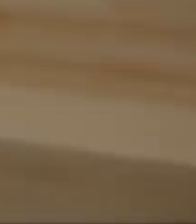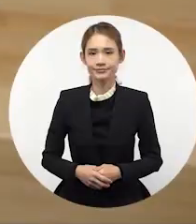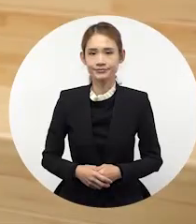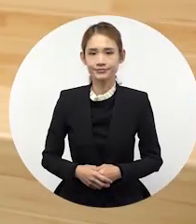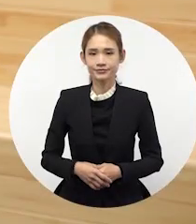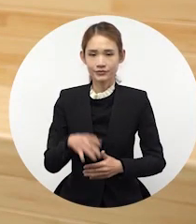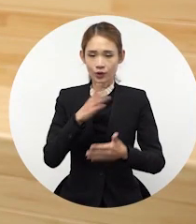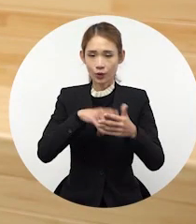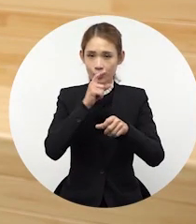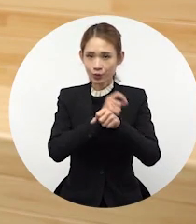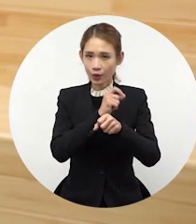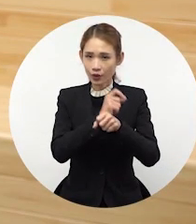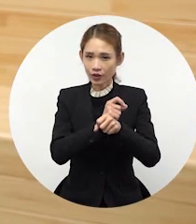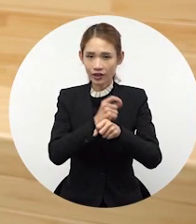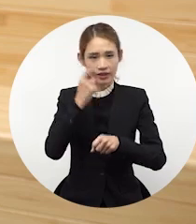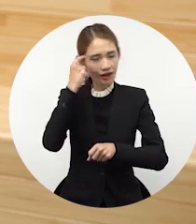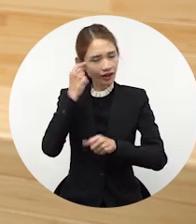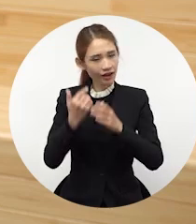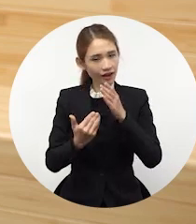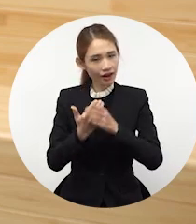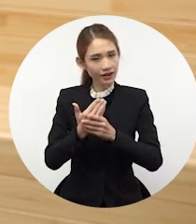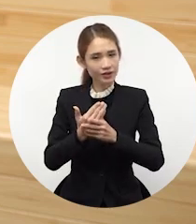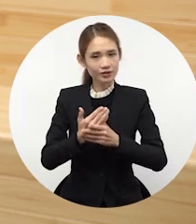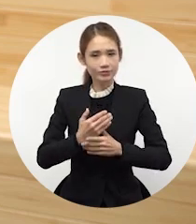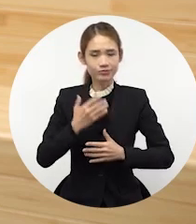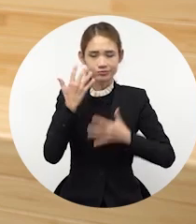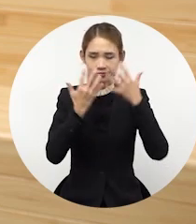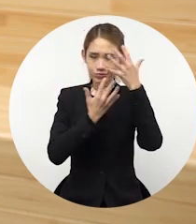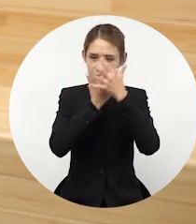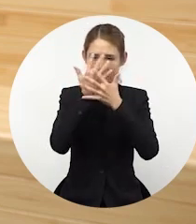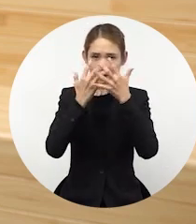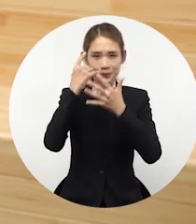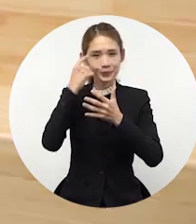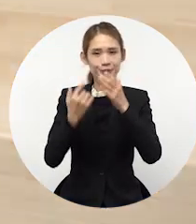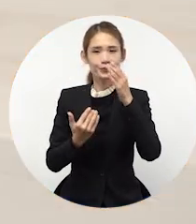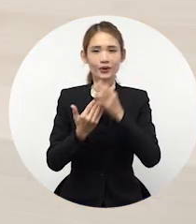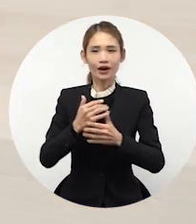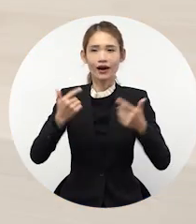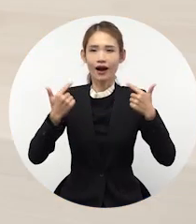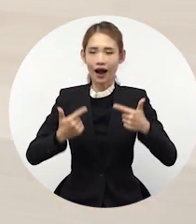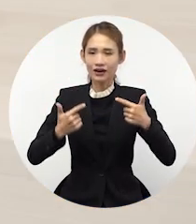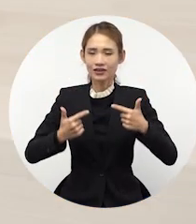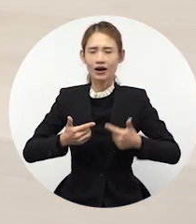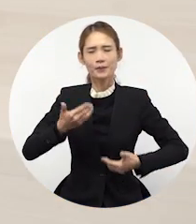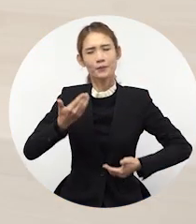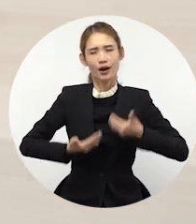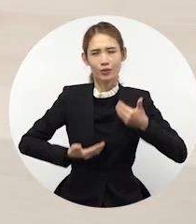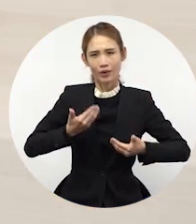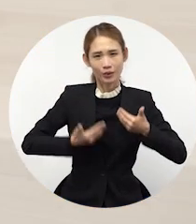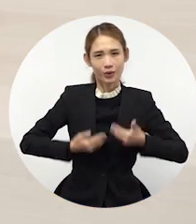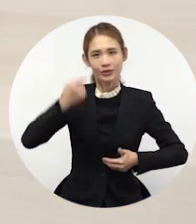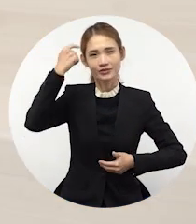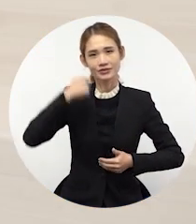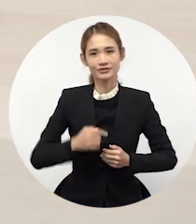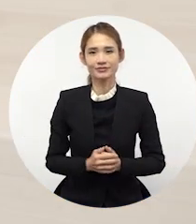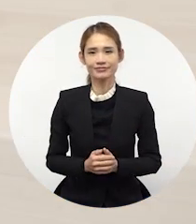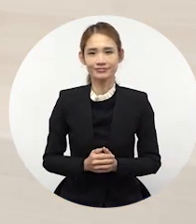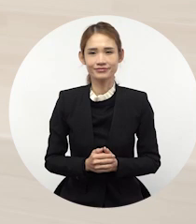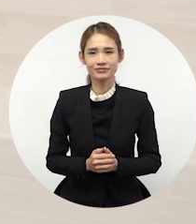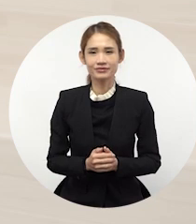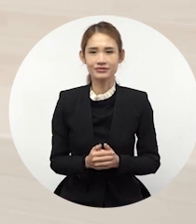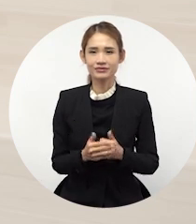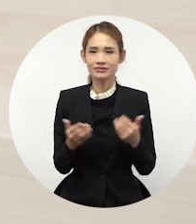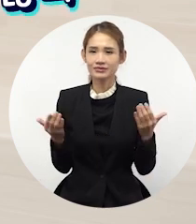떠오르나요? 공무원이라고 하면 솔직히 좀 막연하게 떠오르는데 항상 되게 바쁘다, 바쁘셨던 것 일이 같아서 많다라는